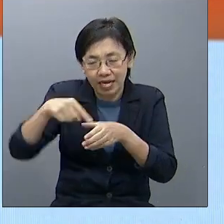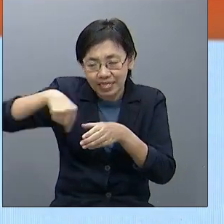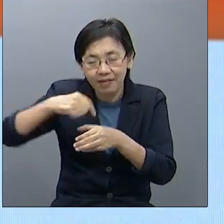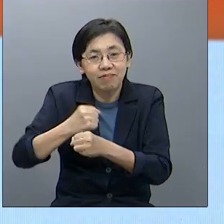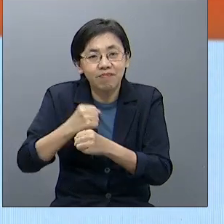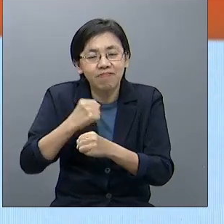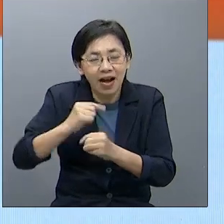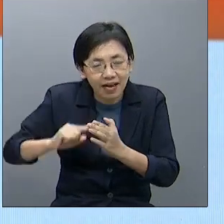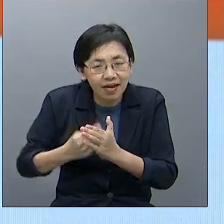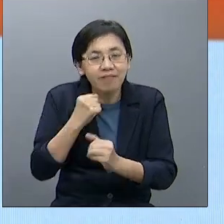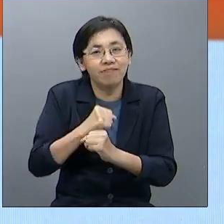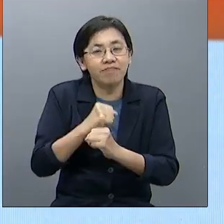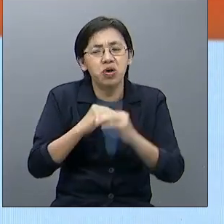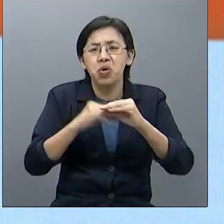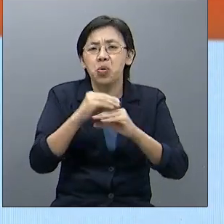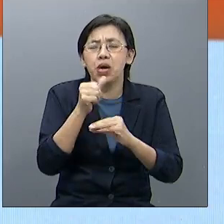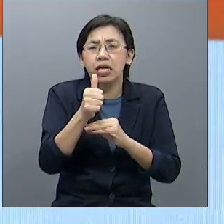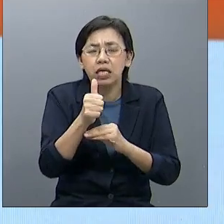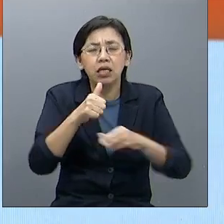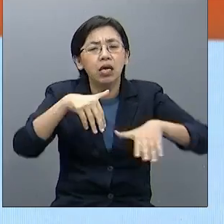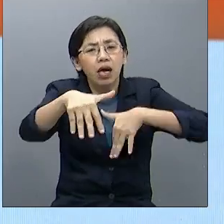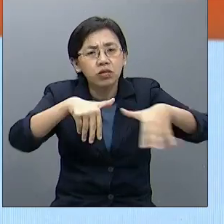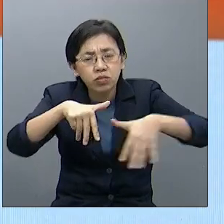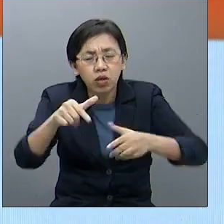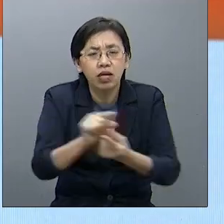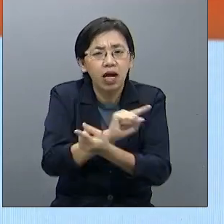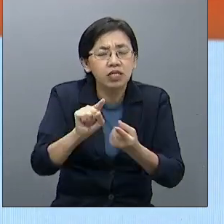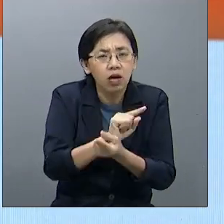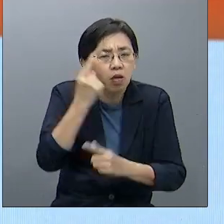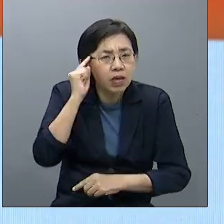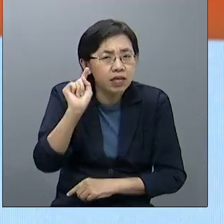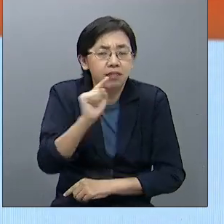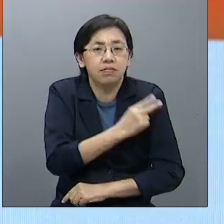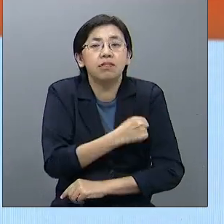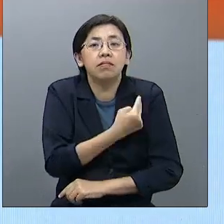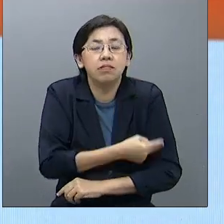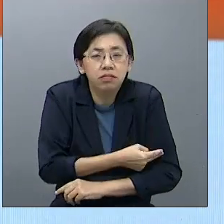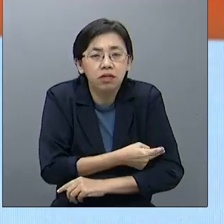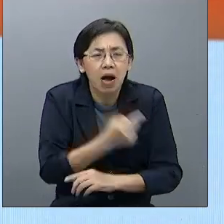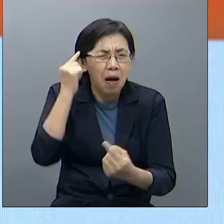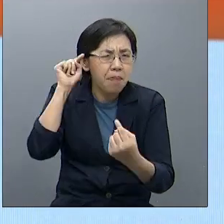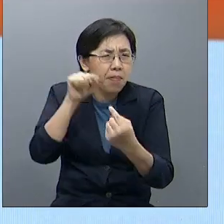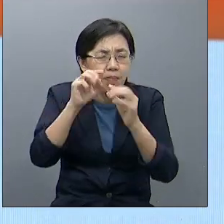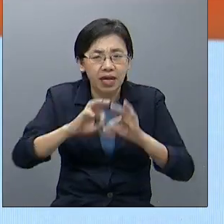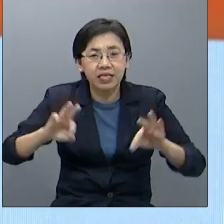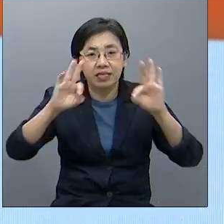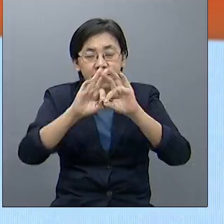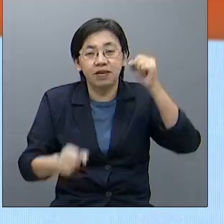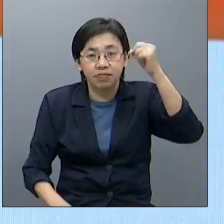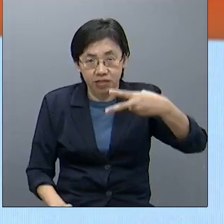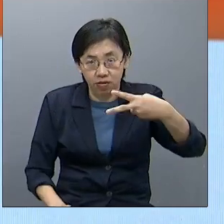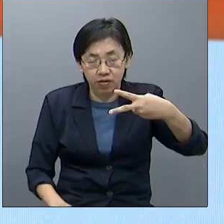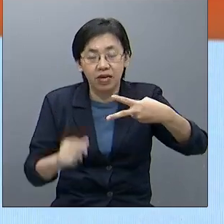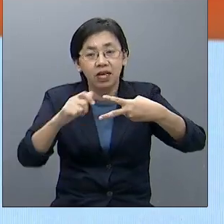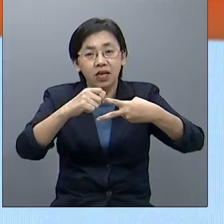มถือว่าเป็นโครงการดีๆที่ปลุกกระแสสังคมทางด้านสาธารณสุขแล้วก็มีจุดมุ่งหมายหลัก2ประการด้วยกันนะคะอย่างแรก